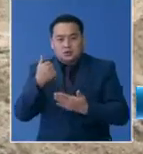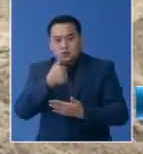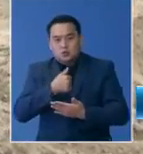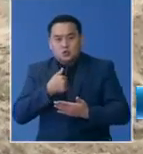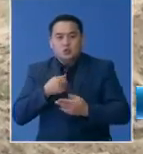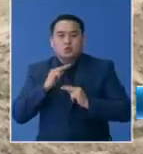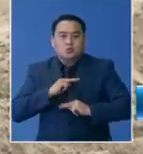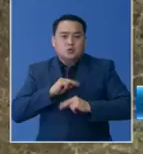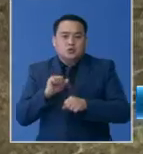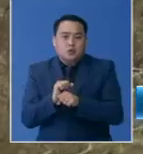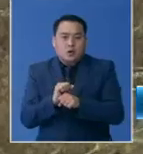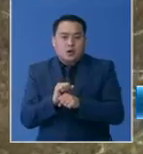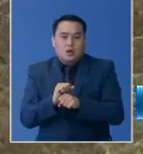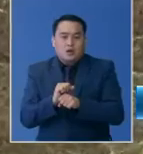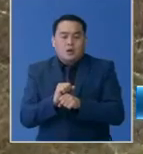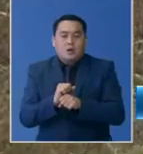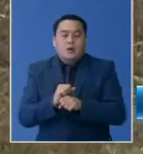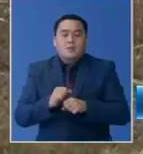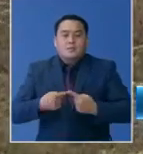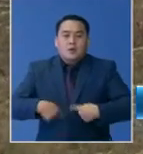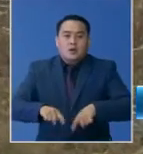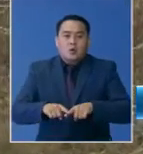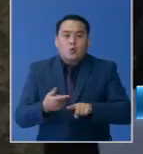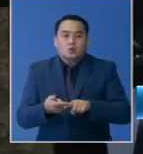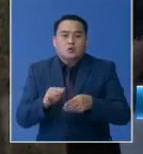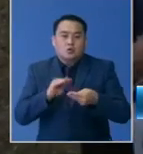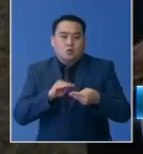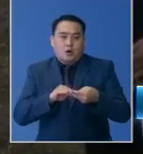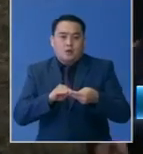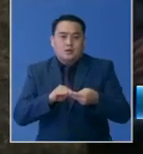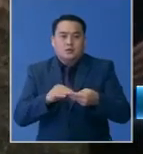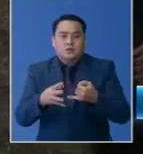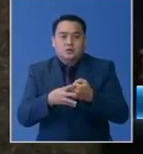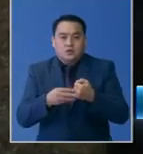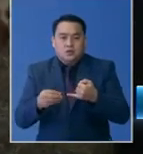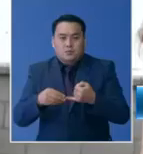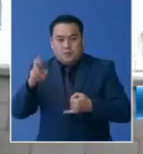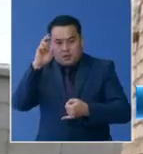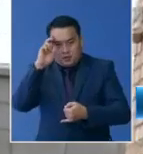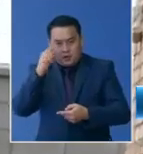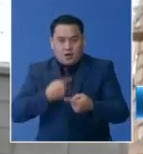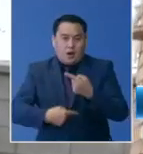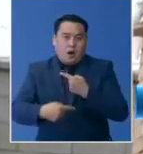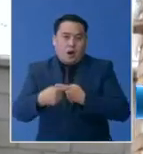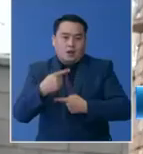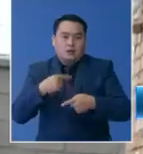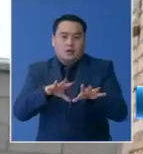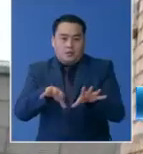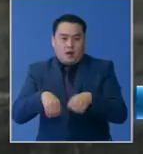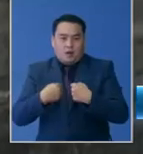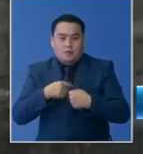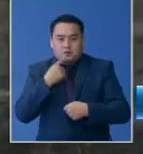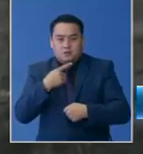жұмысы тұралап тұр. Құзырлы мекеме өкілдері тіпті осылай тұра берсе, жер телімін мемлекет меншігіне қайтарып аламыз деп